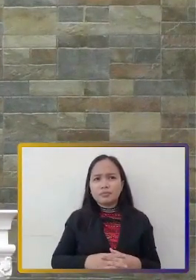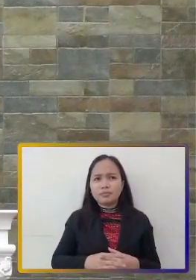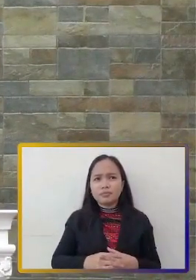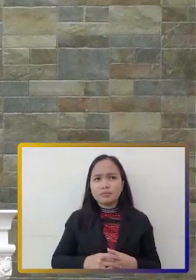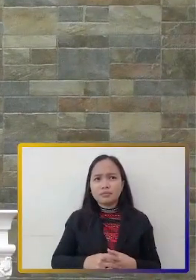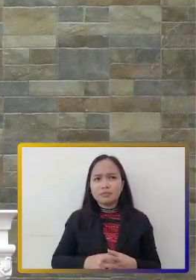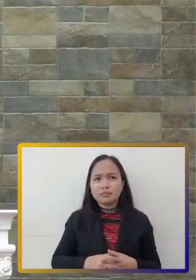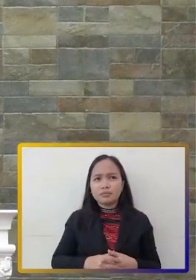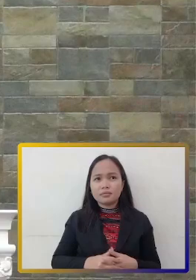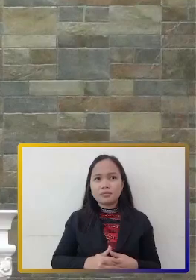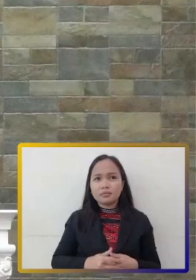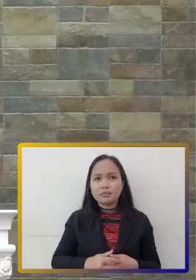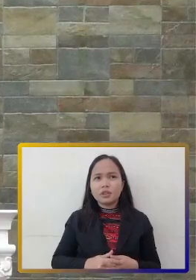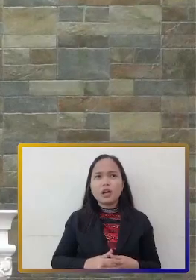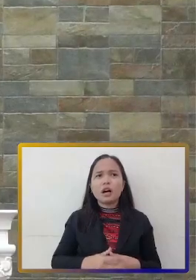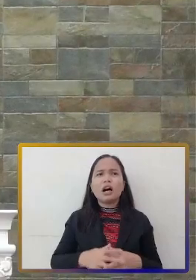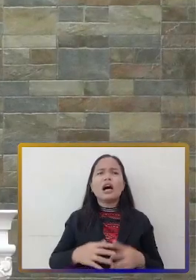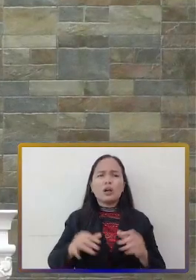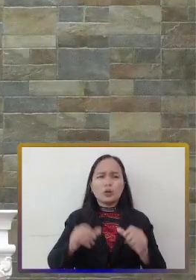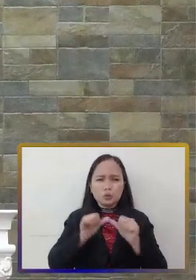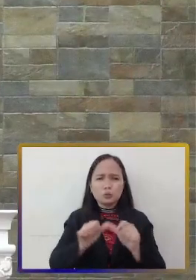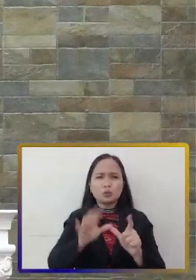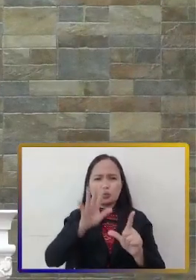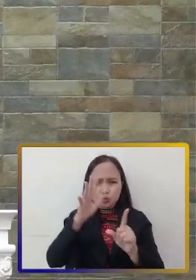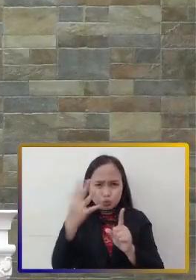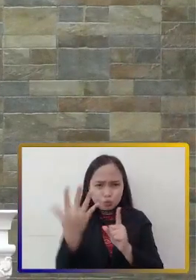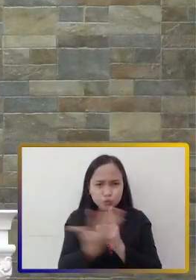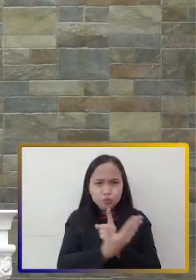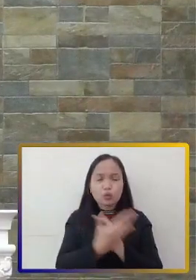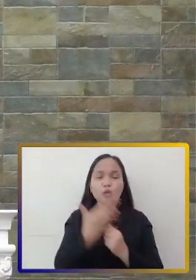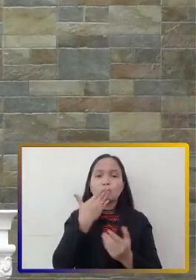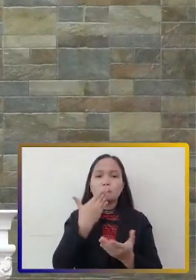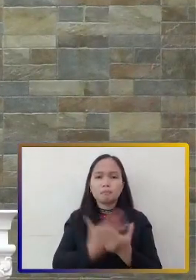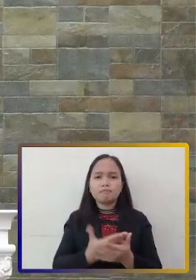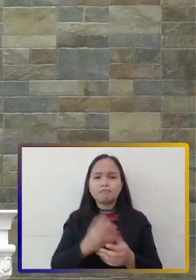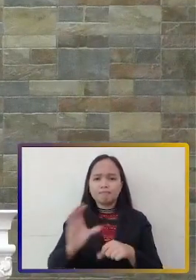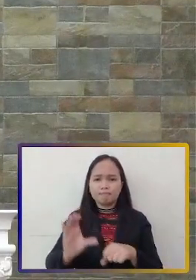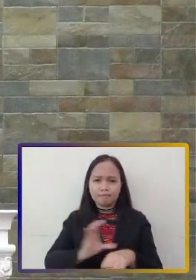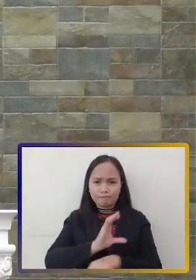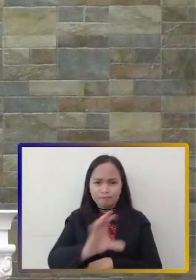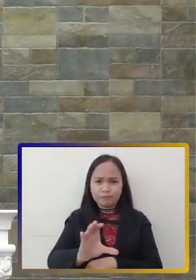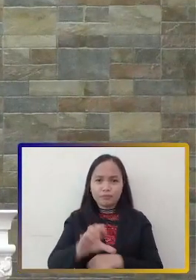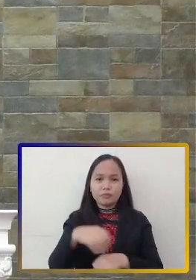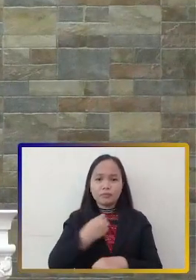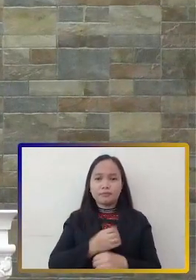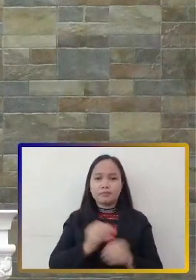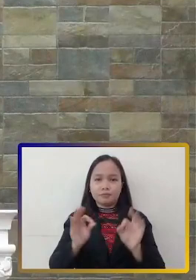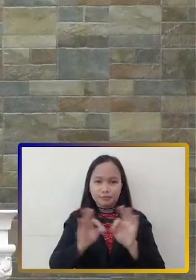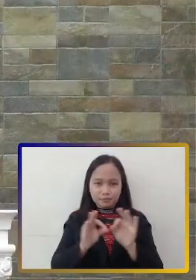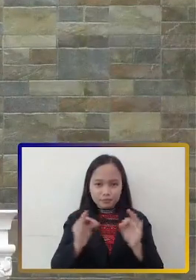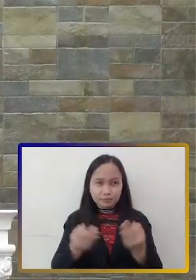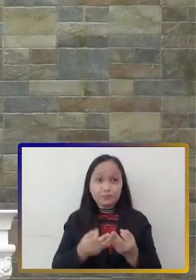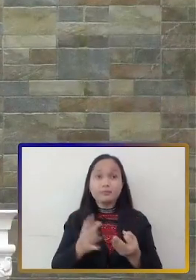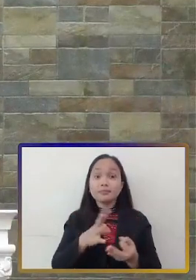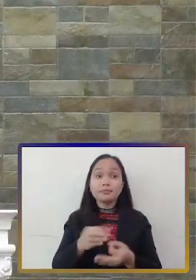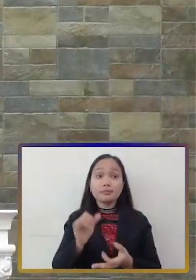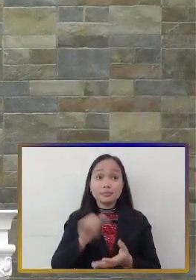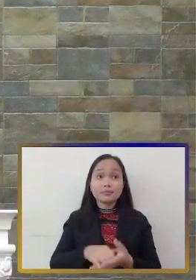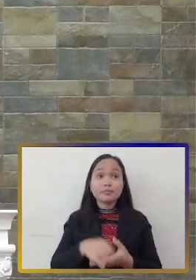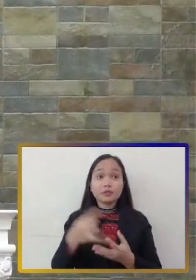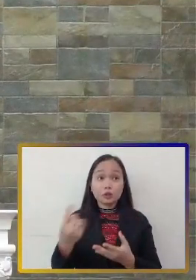ng counsel, good counsel, godly counsel, ang ating pamilya. And that's the